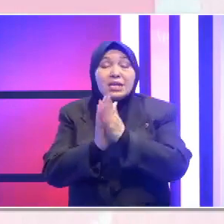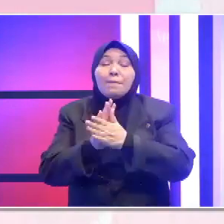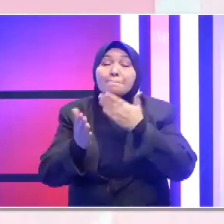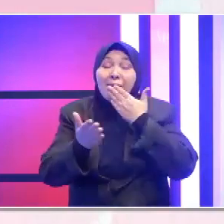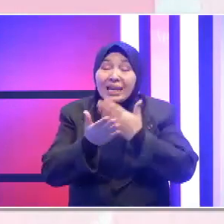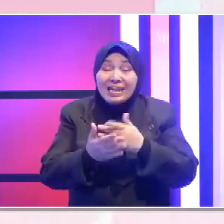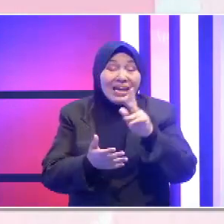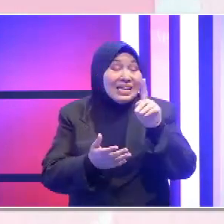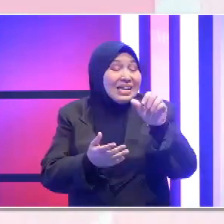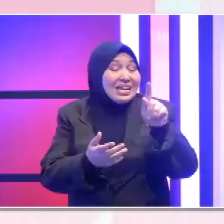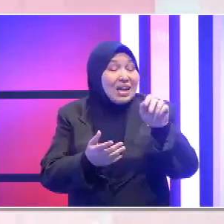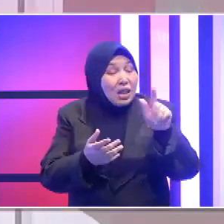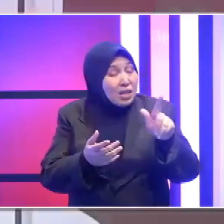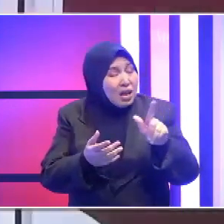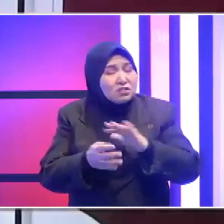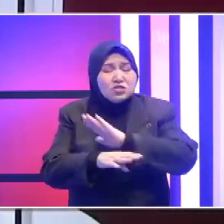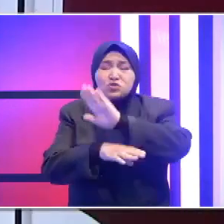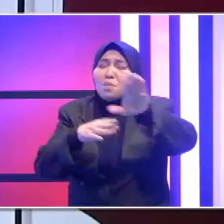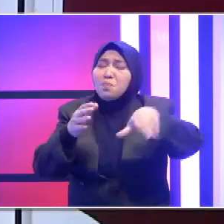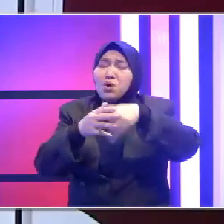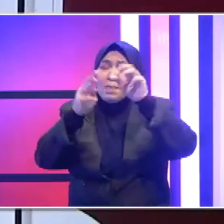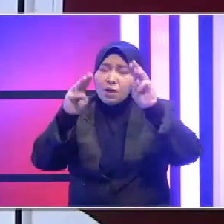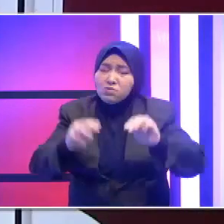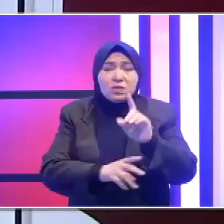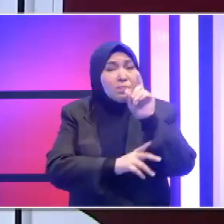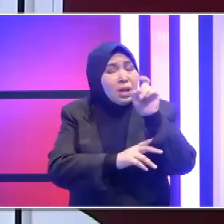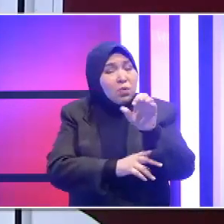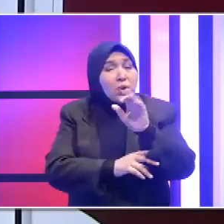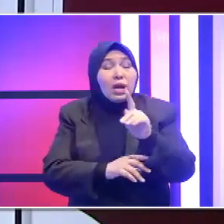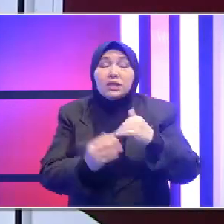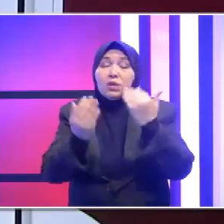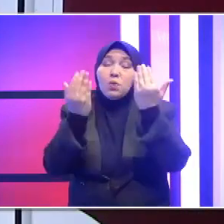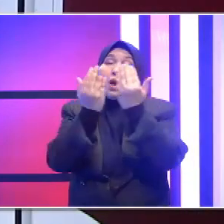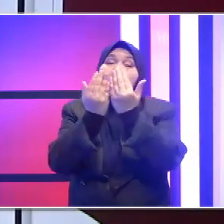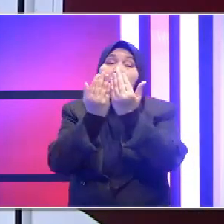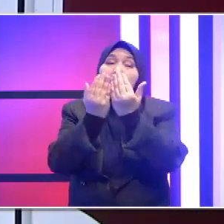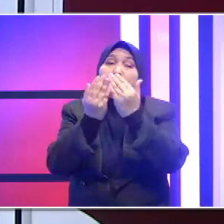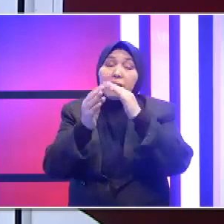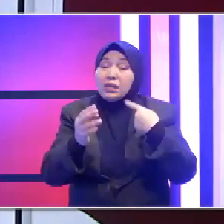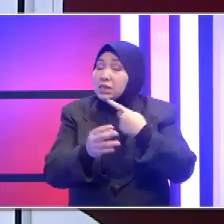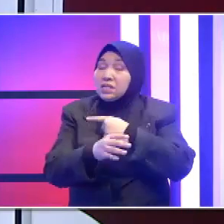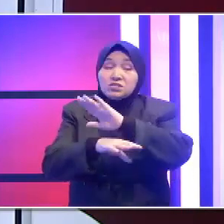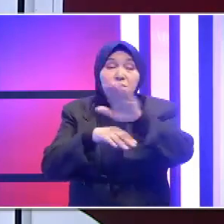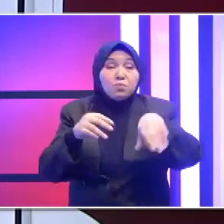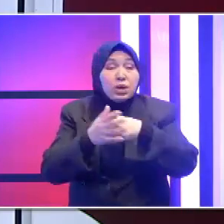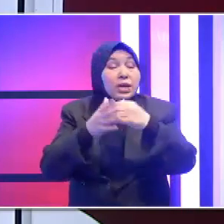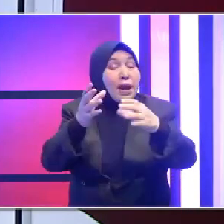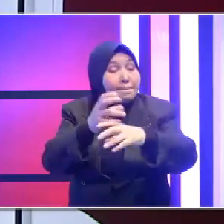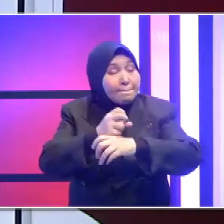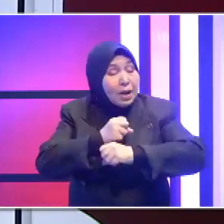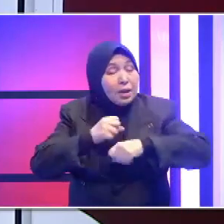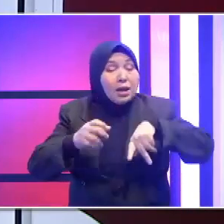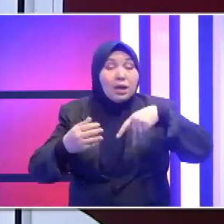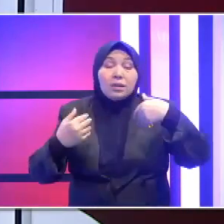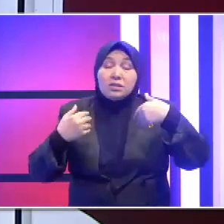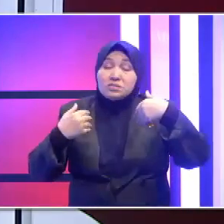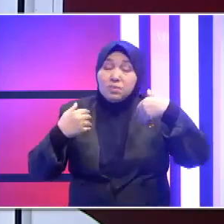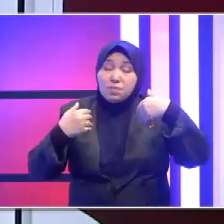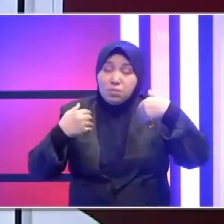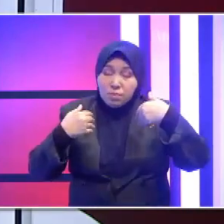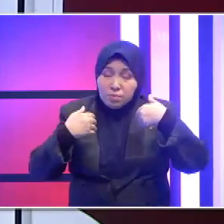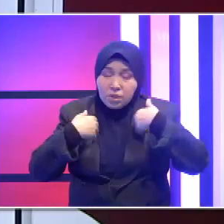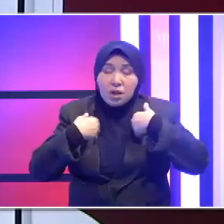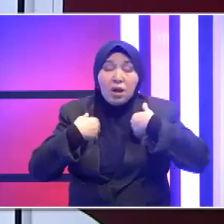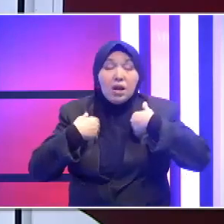kekal adalah dua periode yang semua manusia perlukan Nah kita doakan pada kita semua tentu anda dapat mempunyai cara berpikir